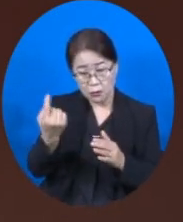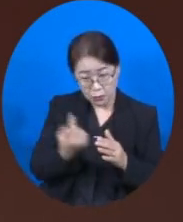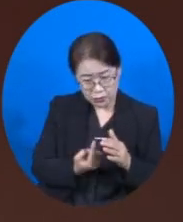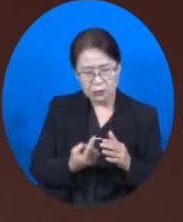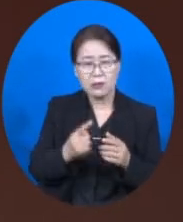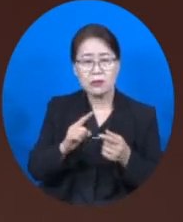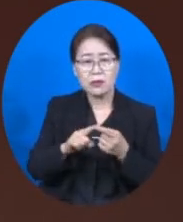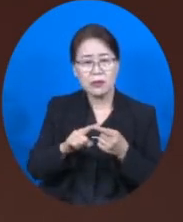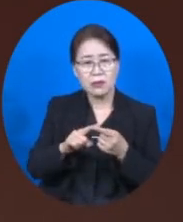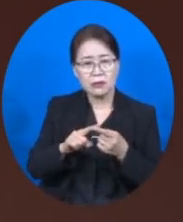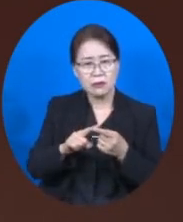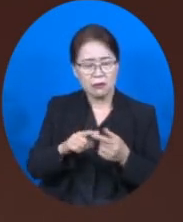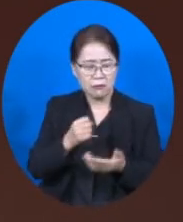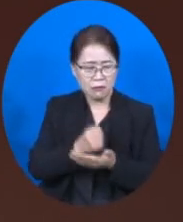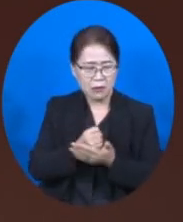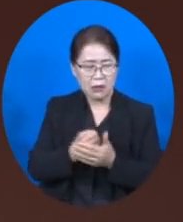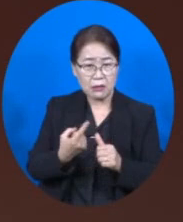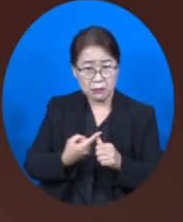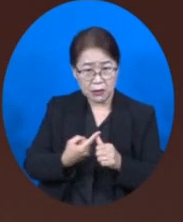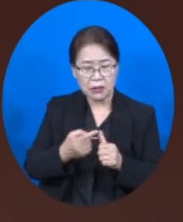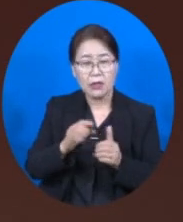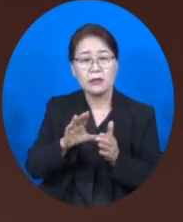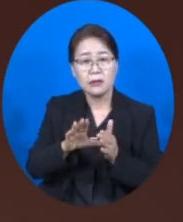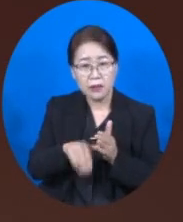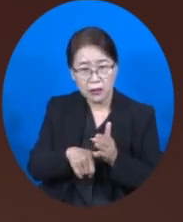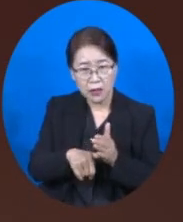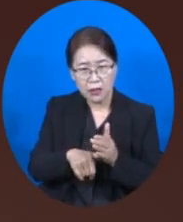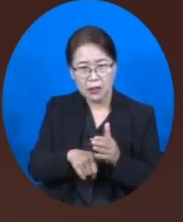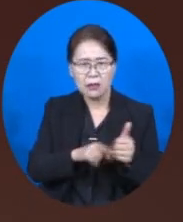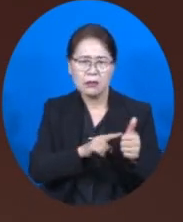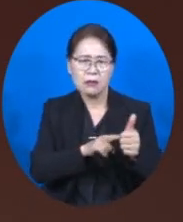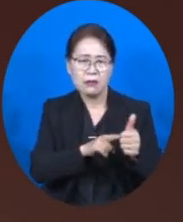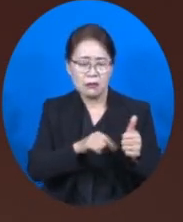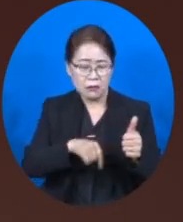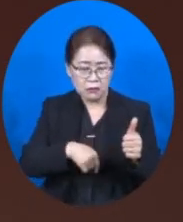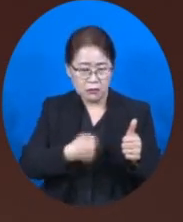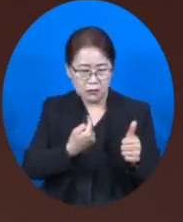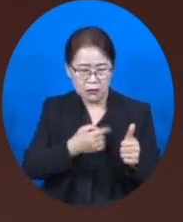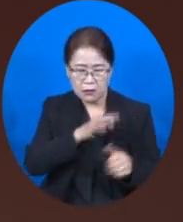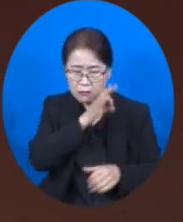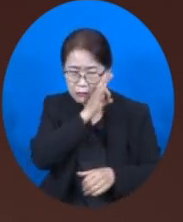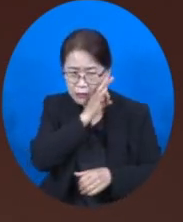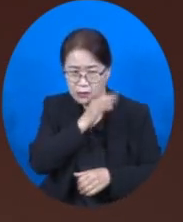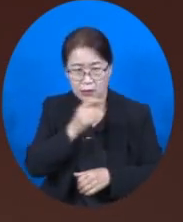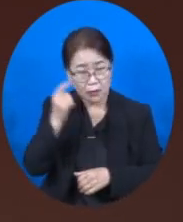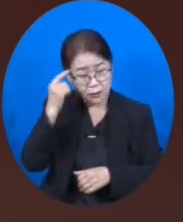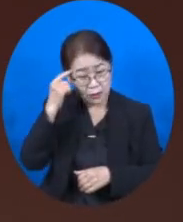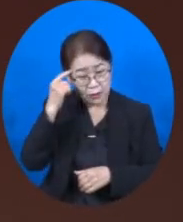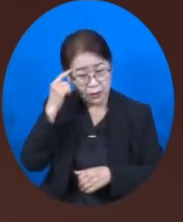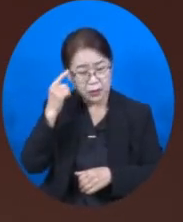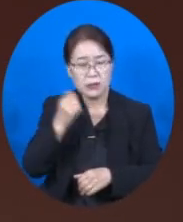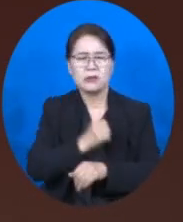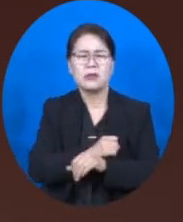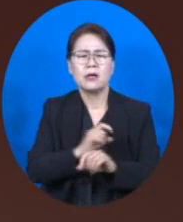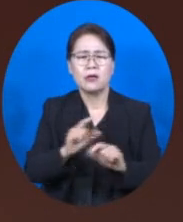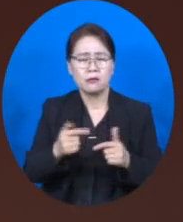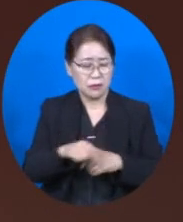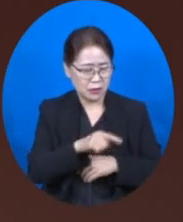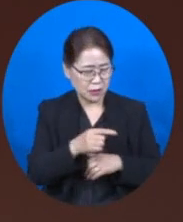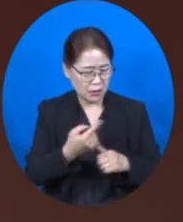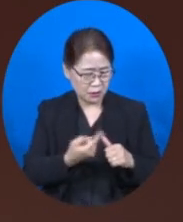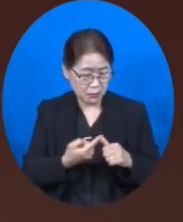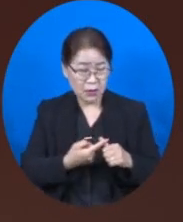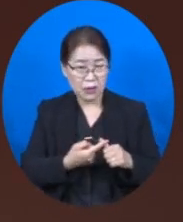예수님에 대해서 수군거림에 비난할 때에 자기 자신을 부끄럽게 생각하거나 그들의